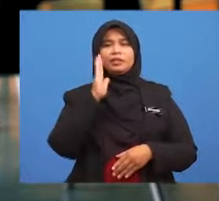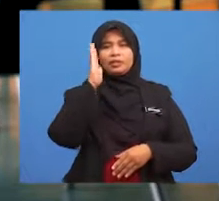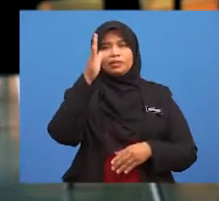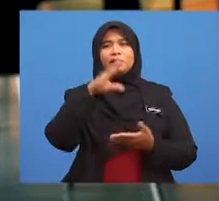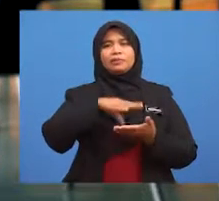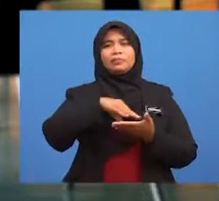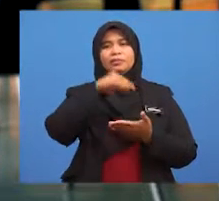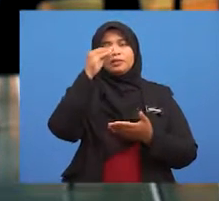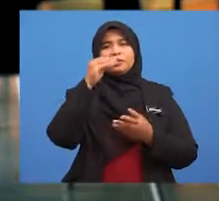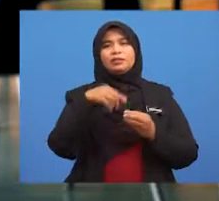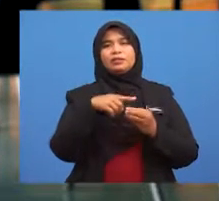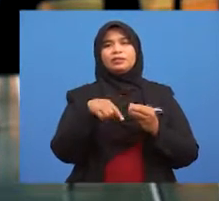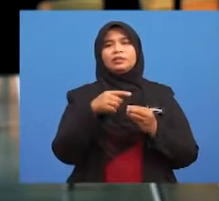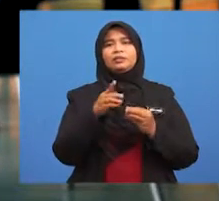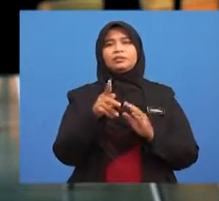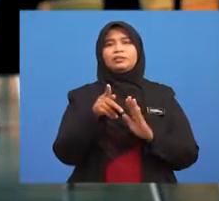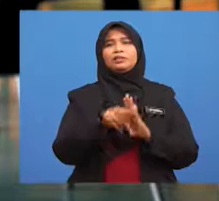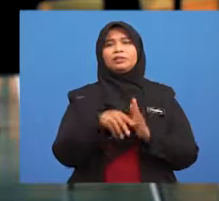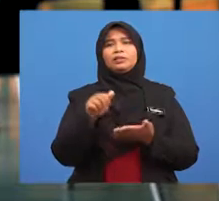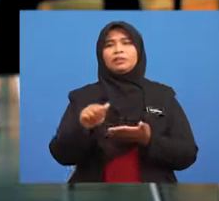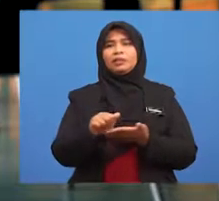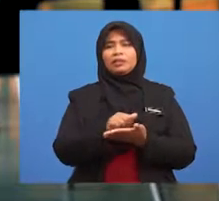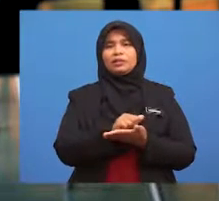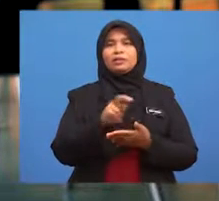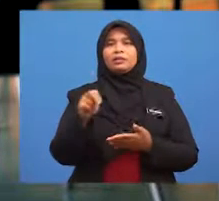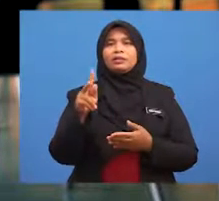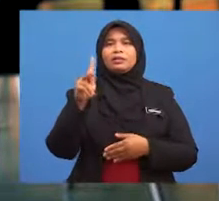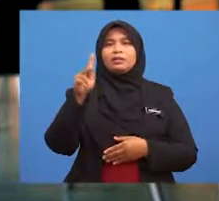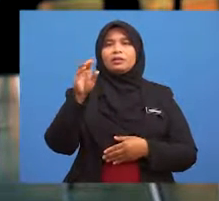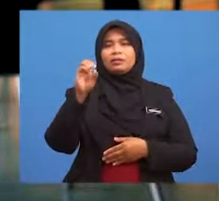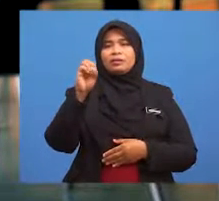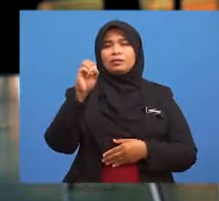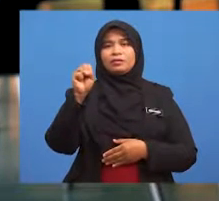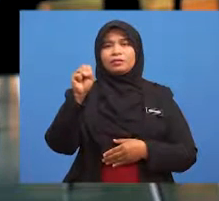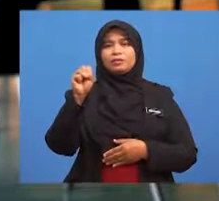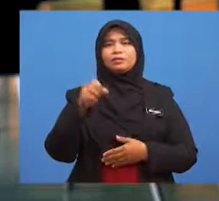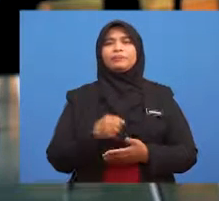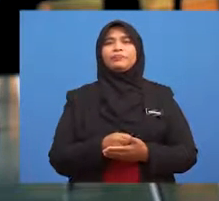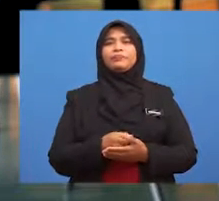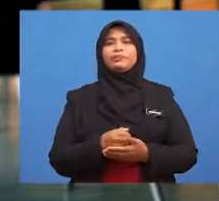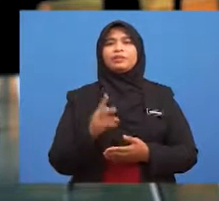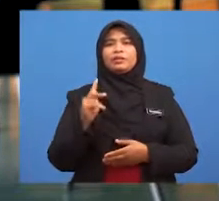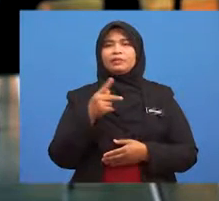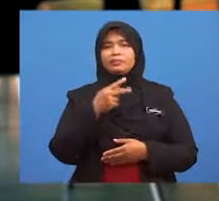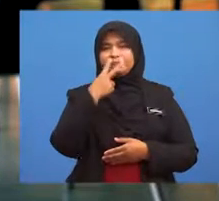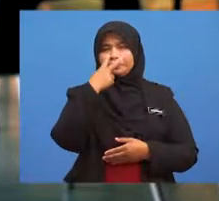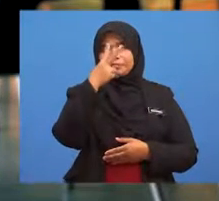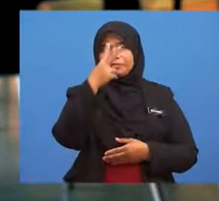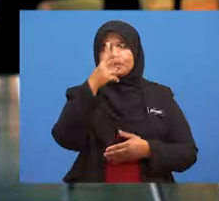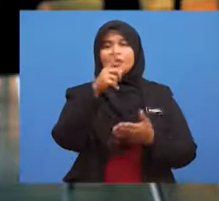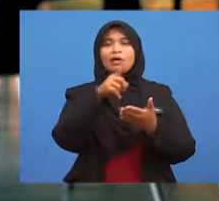belajar berkaitan perakaunan kos. Mari kita lihat apakah